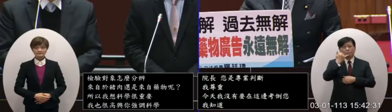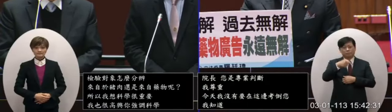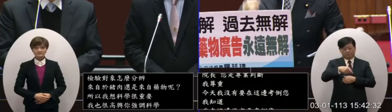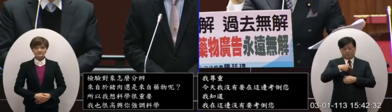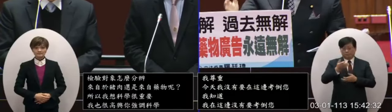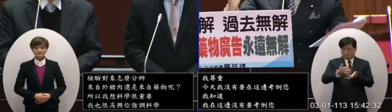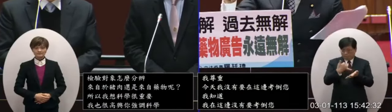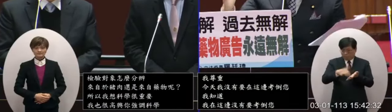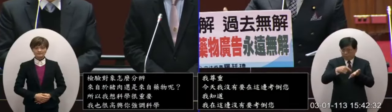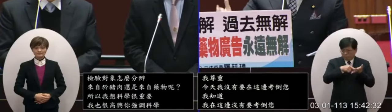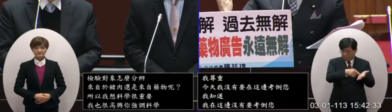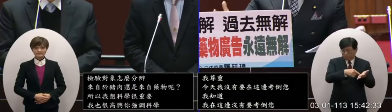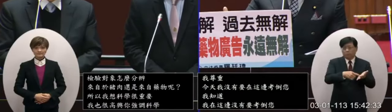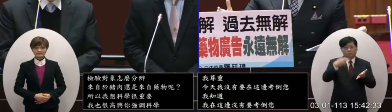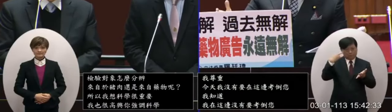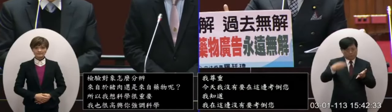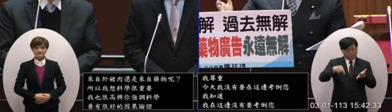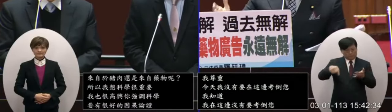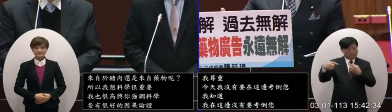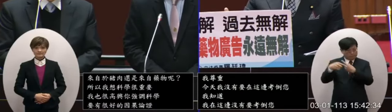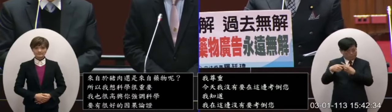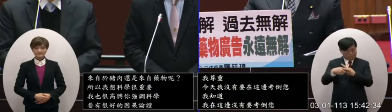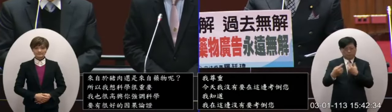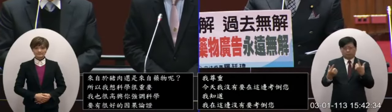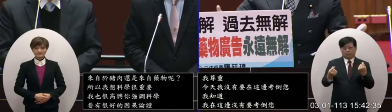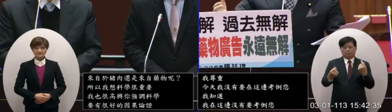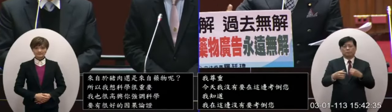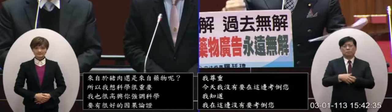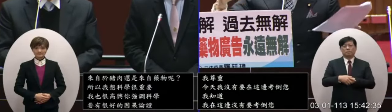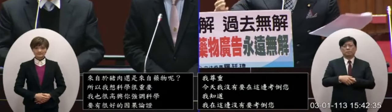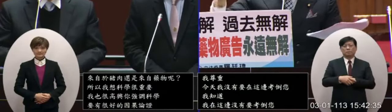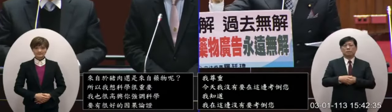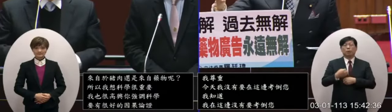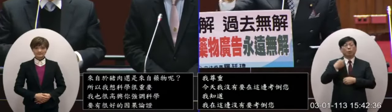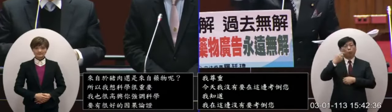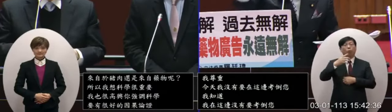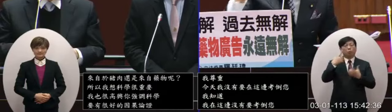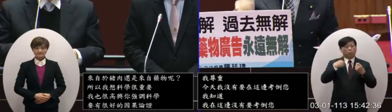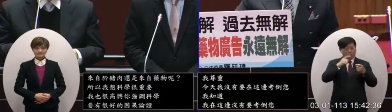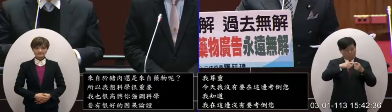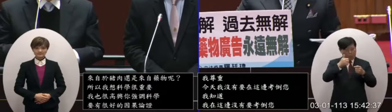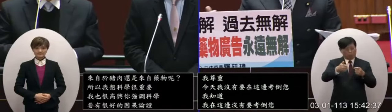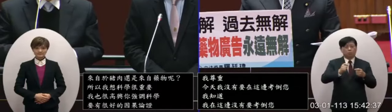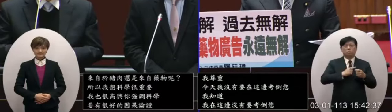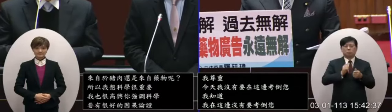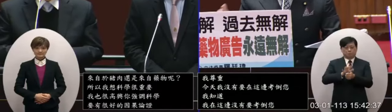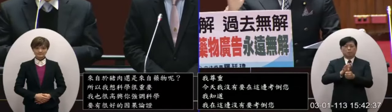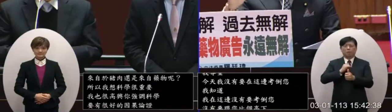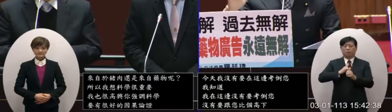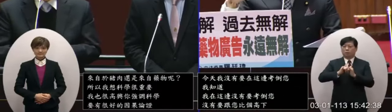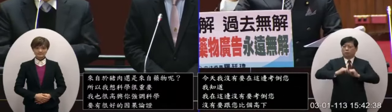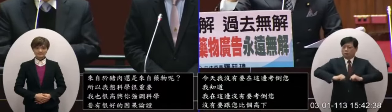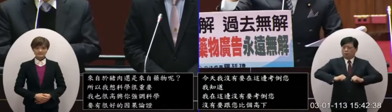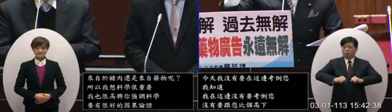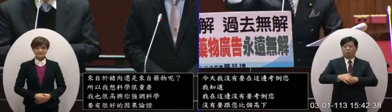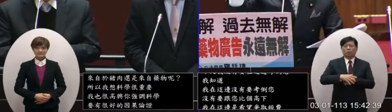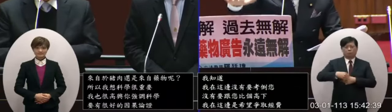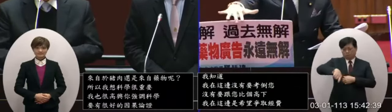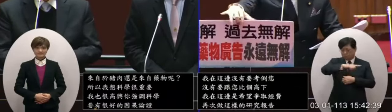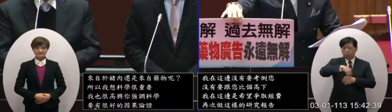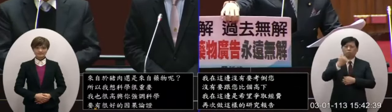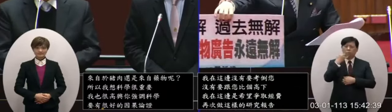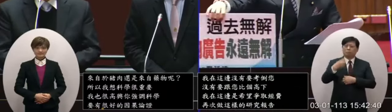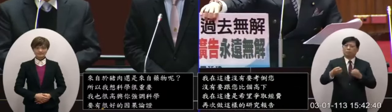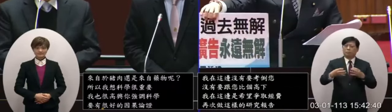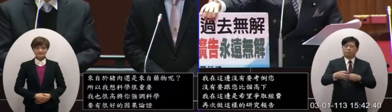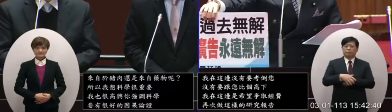个经费，再一次做这样子的研究报告。其实我觉得是利益良善，您也是为了国人的健康，我想这个大家都可以再